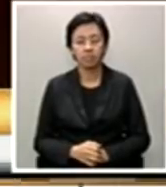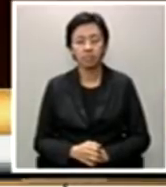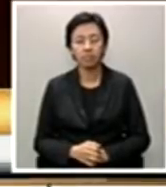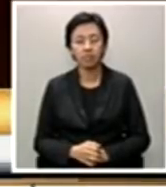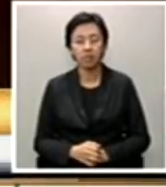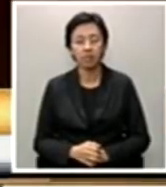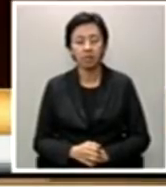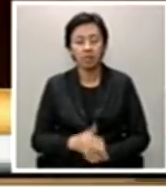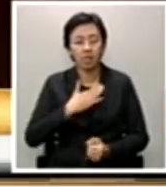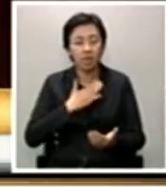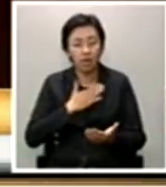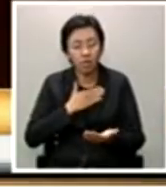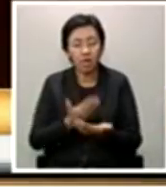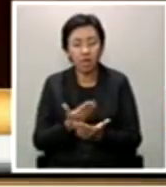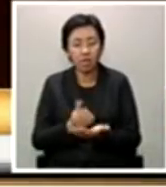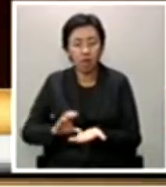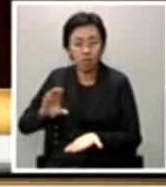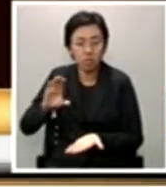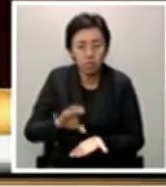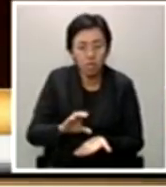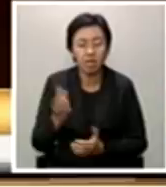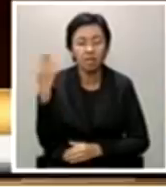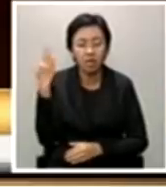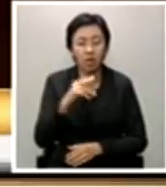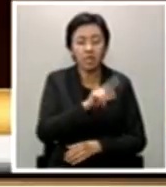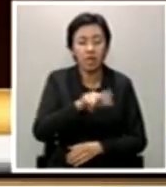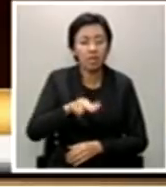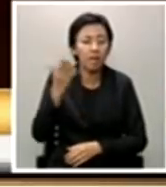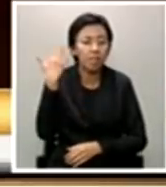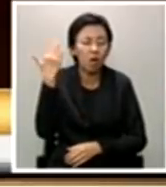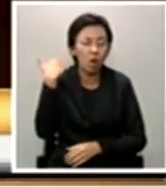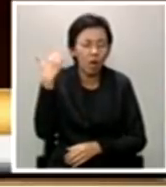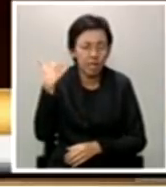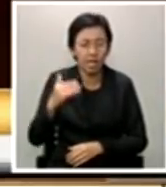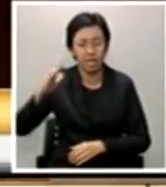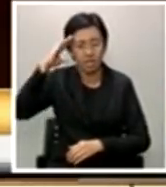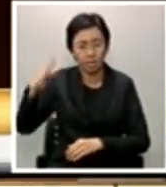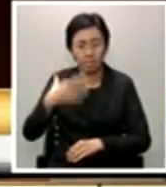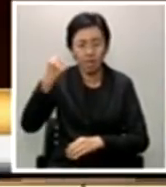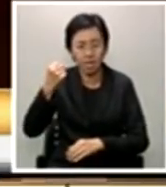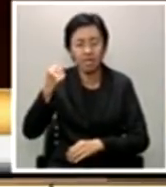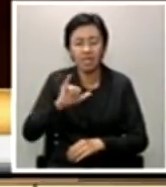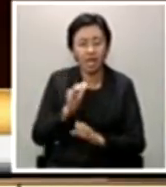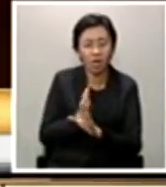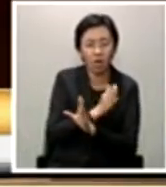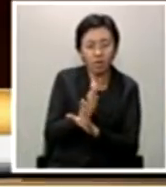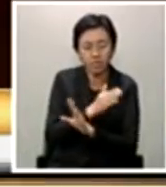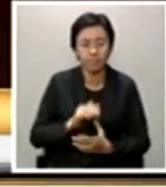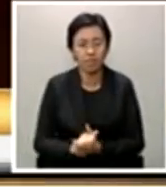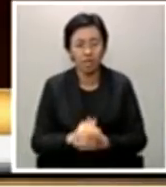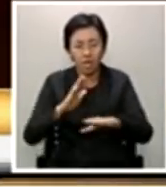แต่ถ้าเราจะลงทุนขนาดใหญ่ในสมัยไทยรักไทยเนี่ยผมจำได้ก่อนที่จะมีการปฏิวัติในช่วงนั้นเนี่ยมี